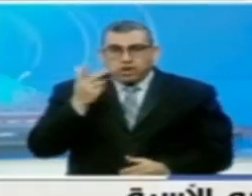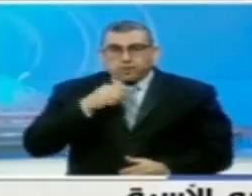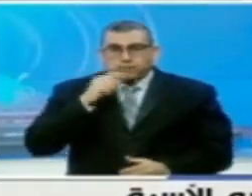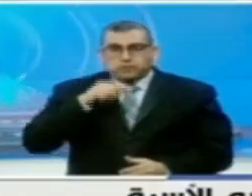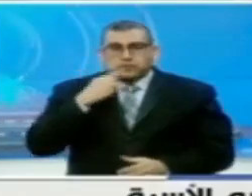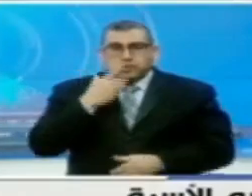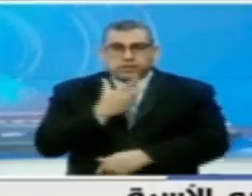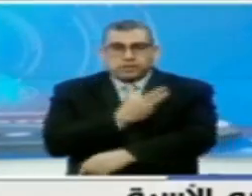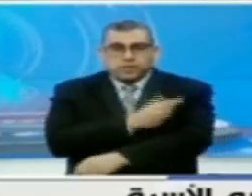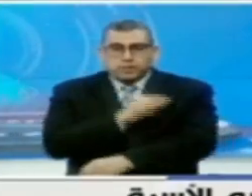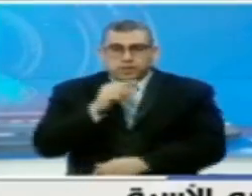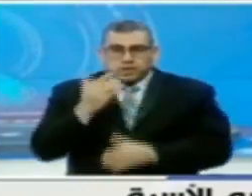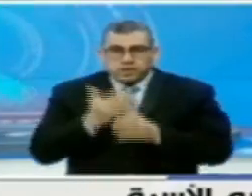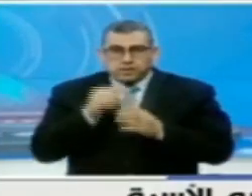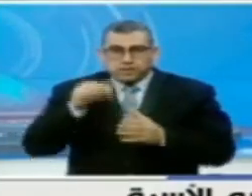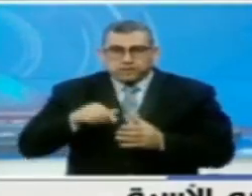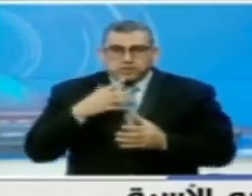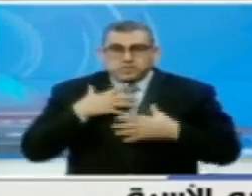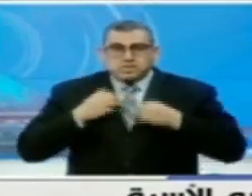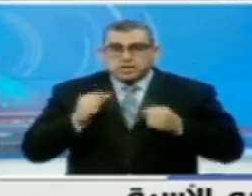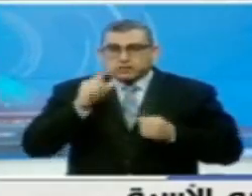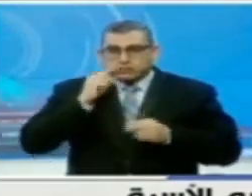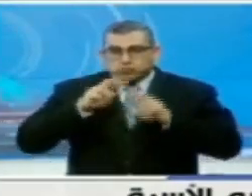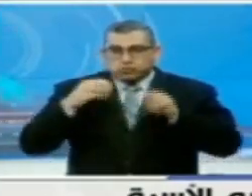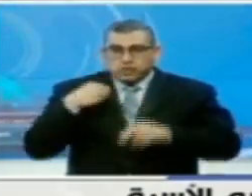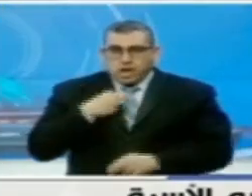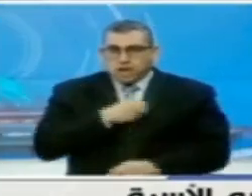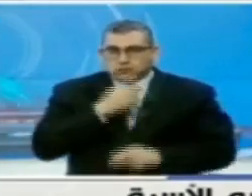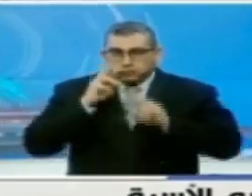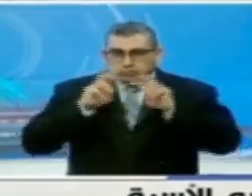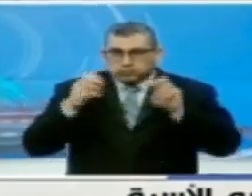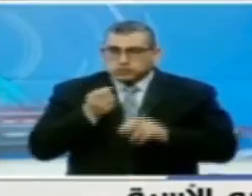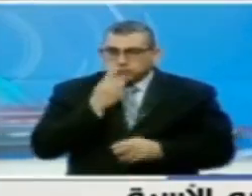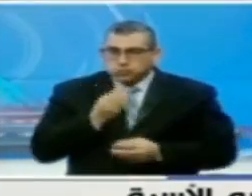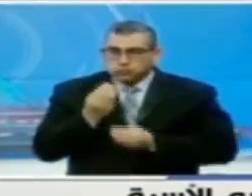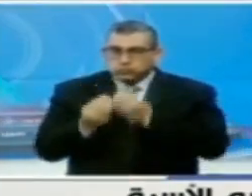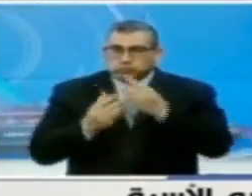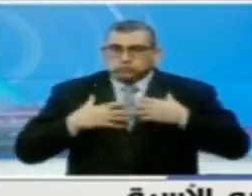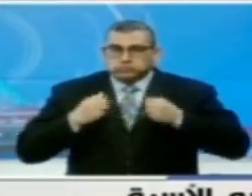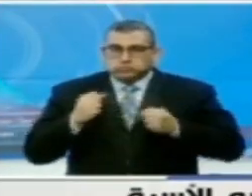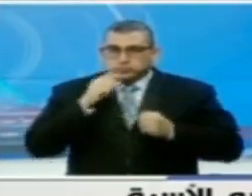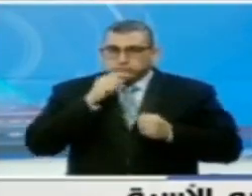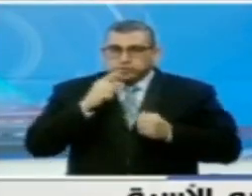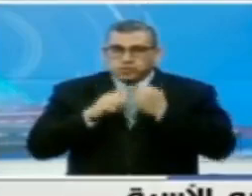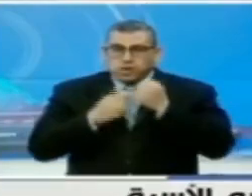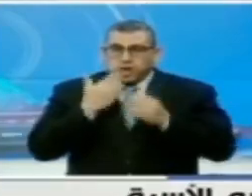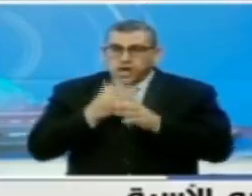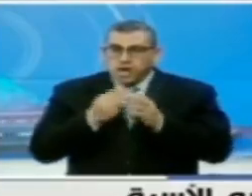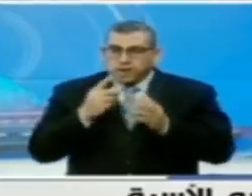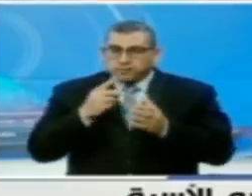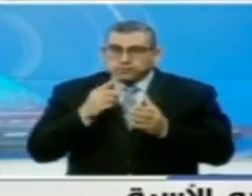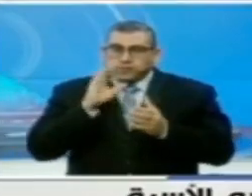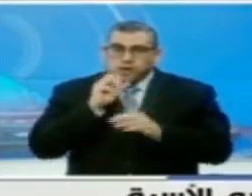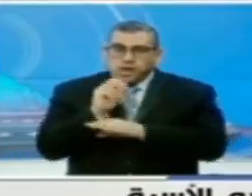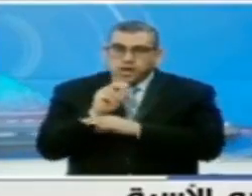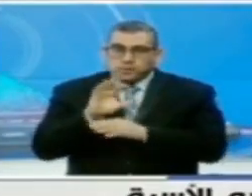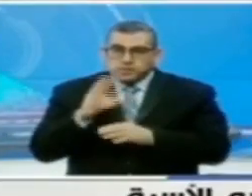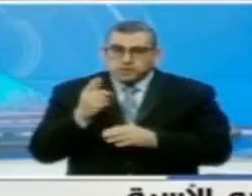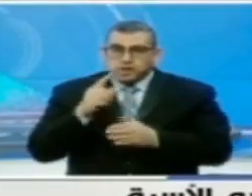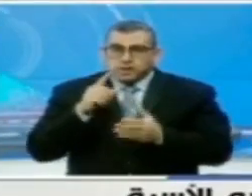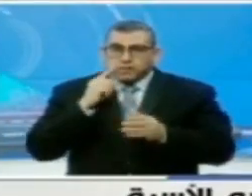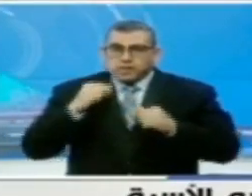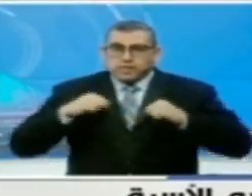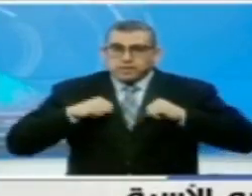شغالين، بنحسن حالتها الصحية، بنحسن حالتها الاقتصادية، فبالتالي بنعلمهم حرف من خلال نادي